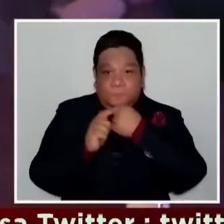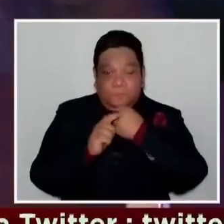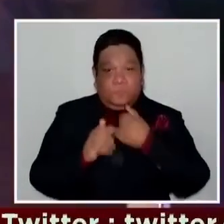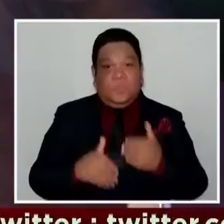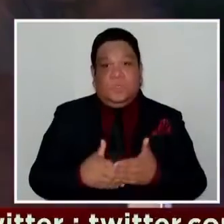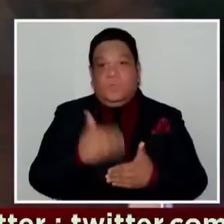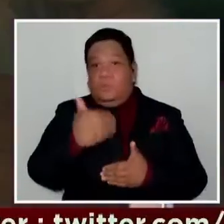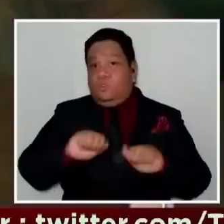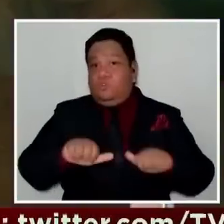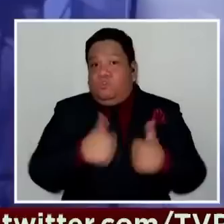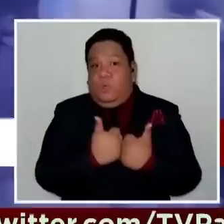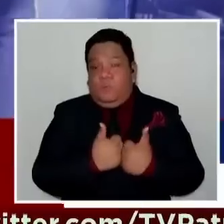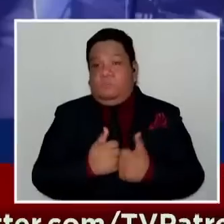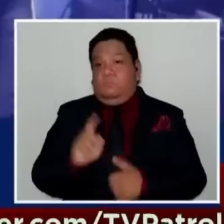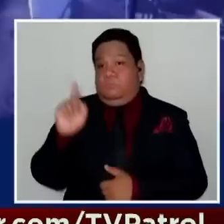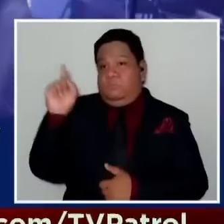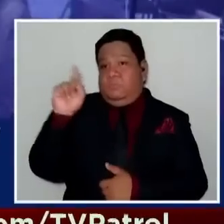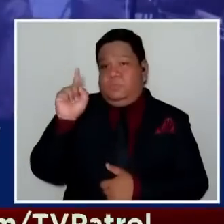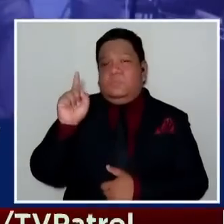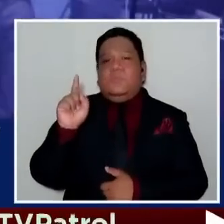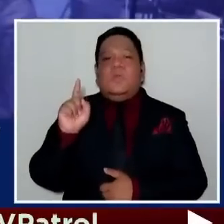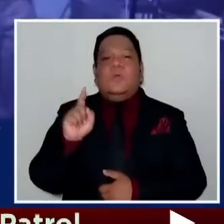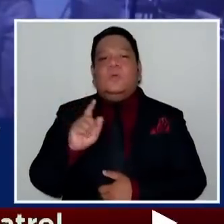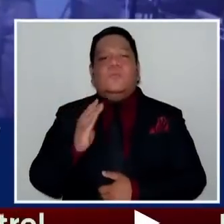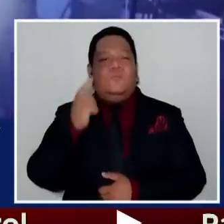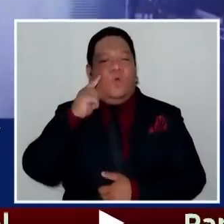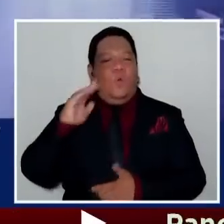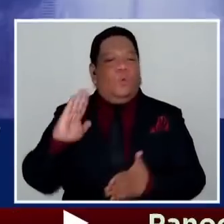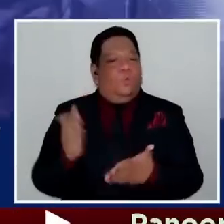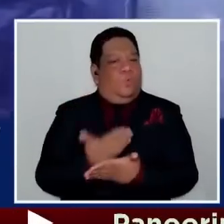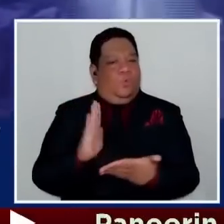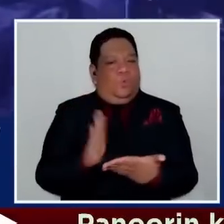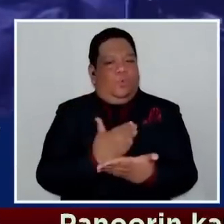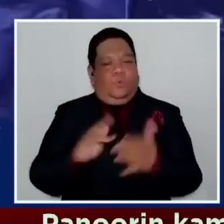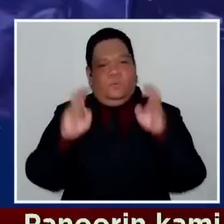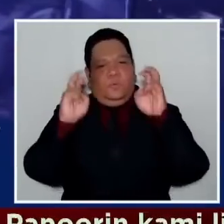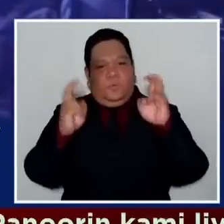sa bandang Nameless Kids, ang kanilang latest single na Sayo Ang Mundo.